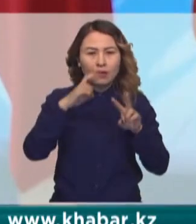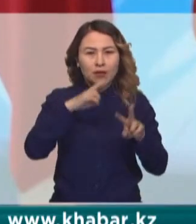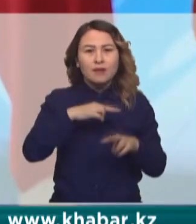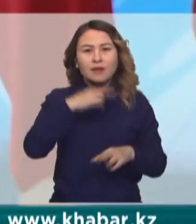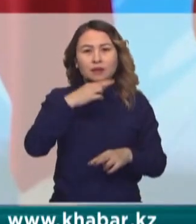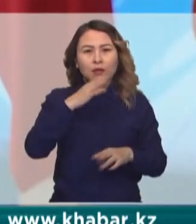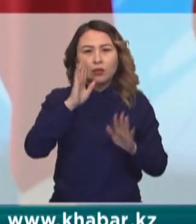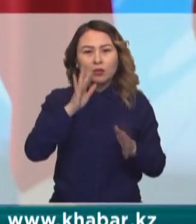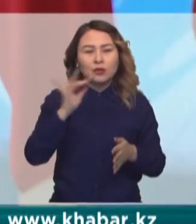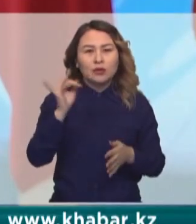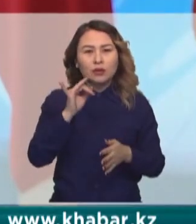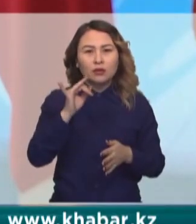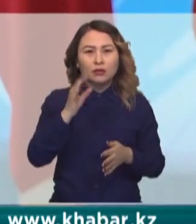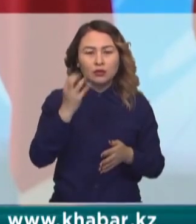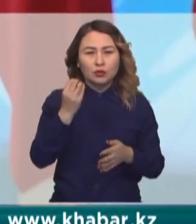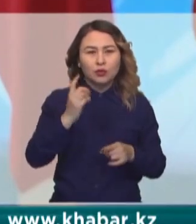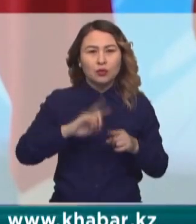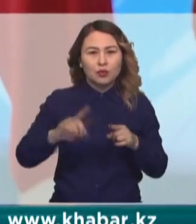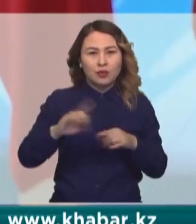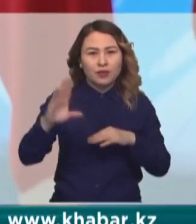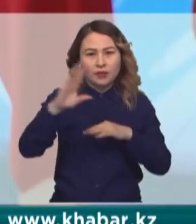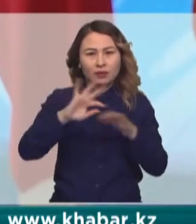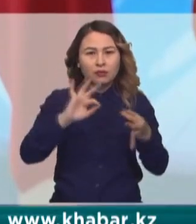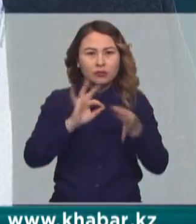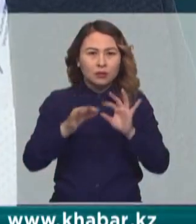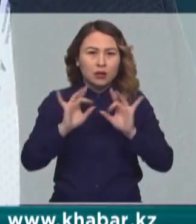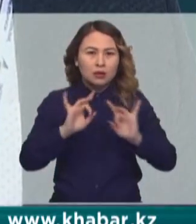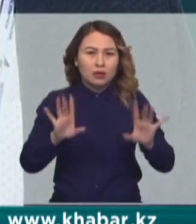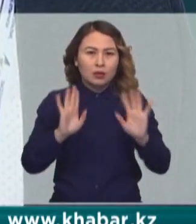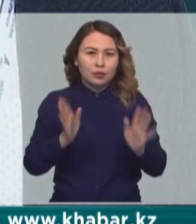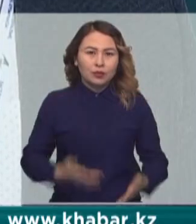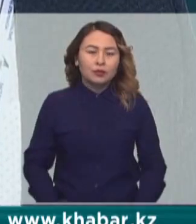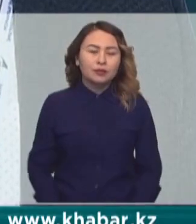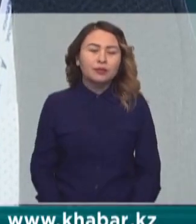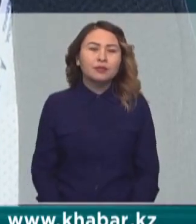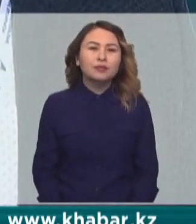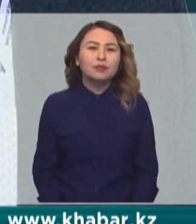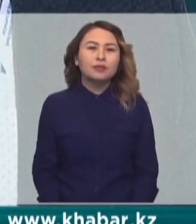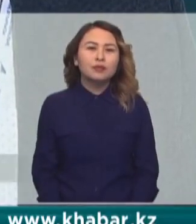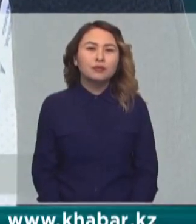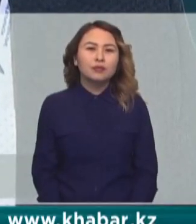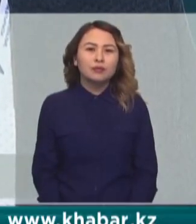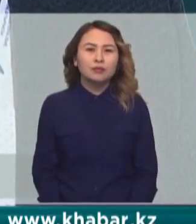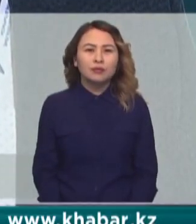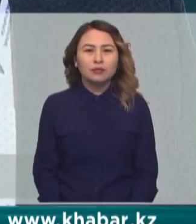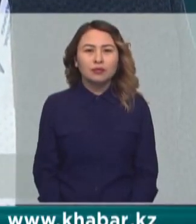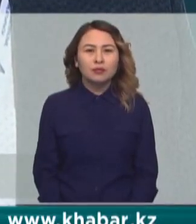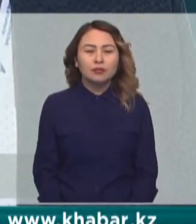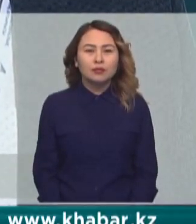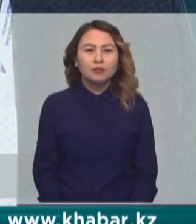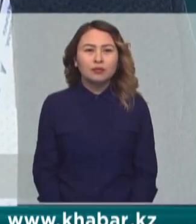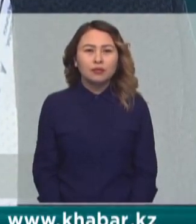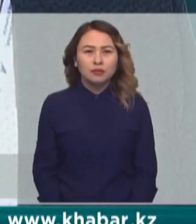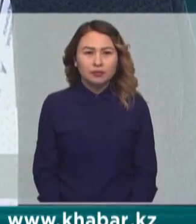боламыз және эфиріміздің алдағы уақыттарында таныстырмақпыз. Мен де әзірге осы. Азамат, сөз кезегі өзіңізде.